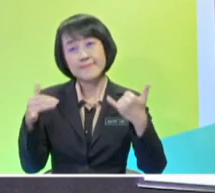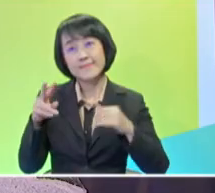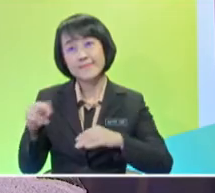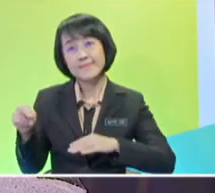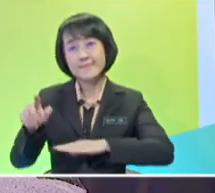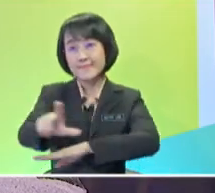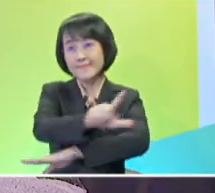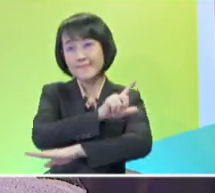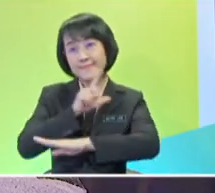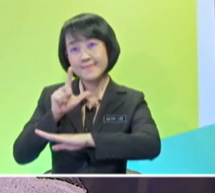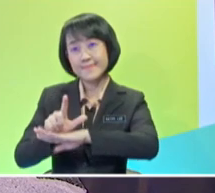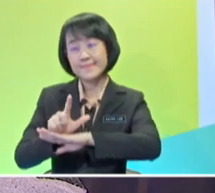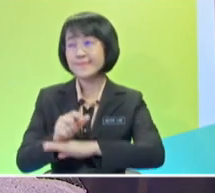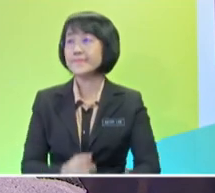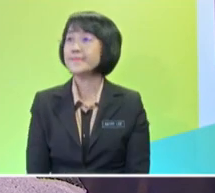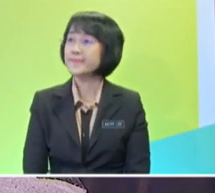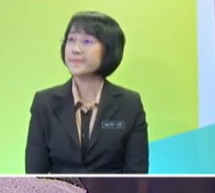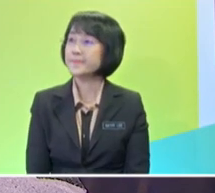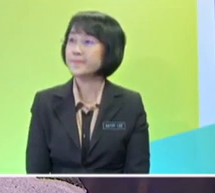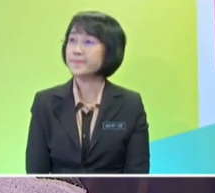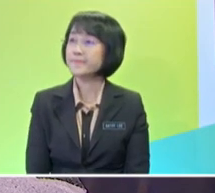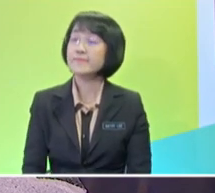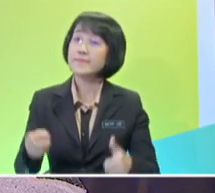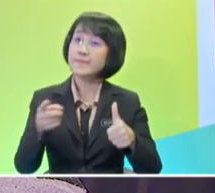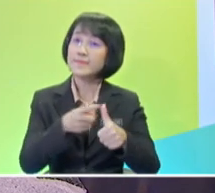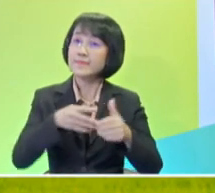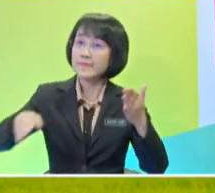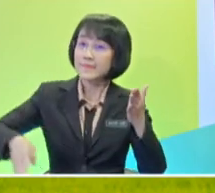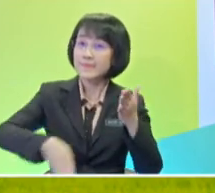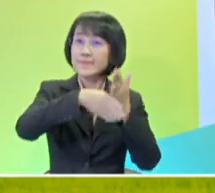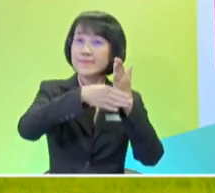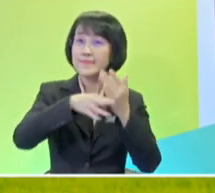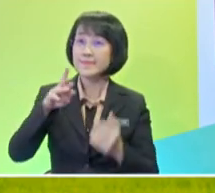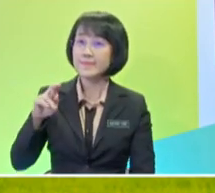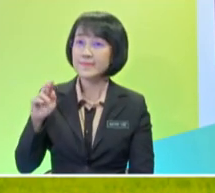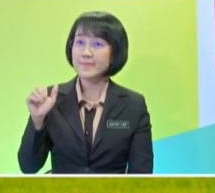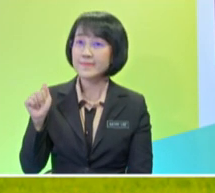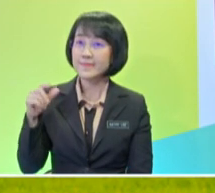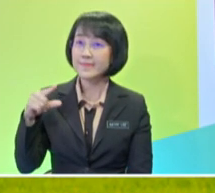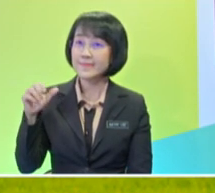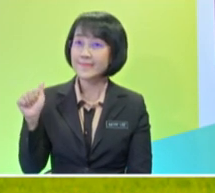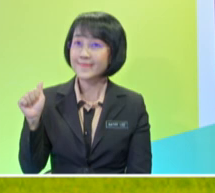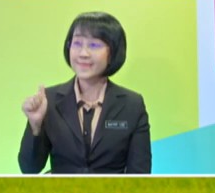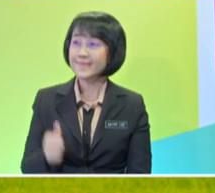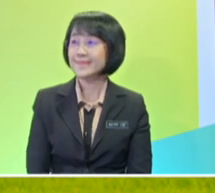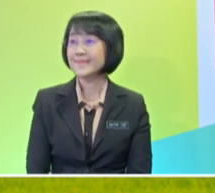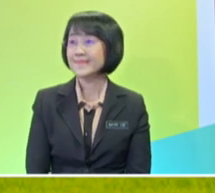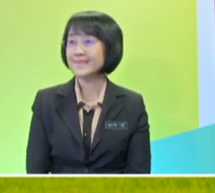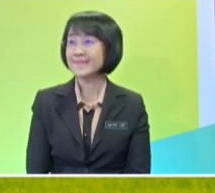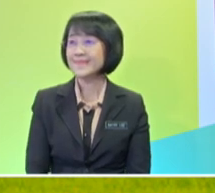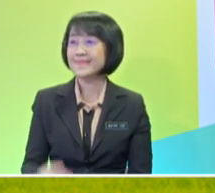namakan sebagai permainan laman seperti permainan yang pertama sepak raga Nisa tuh